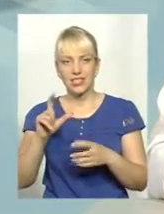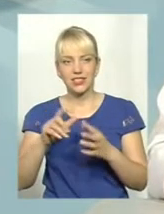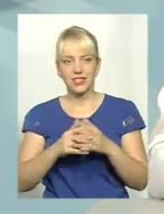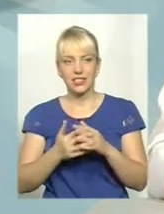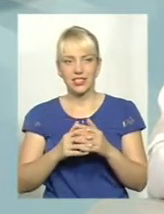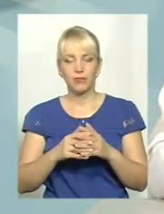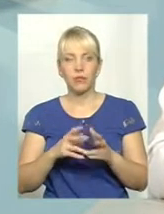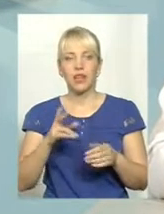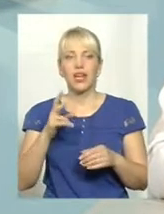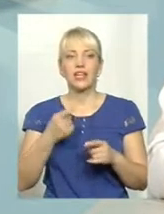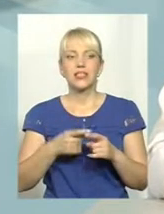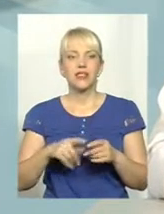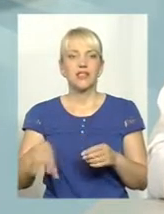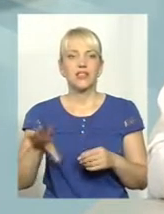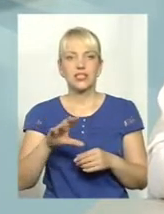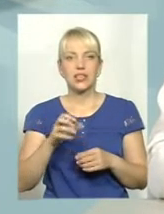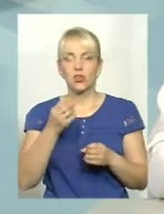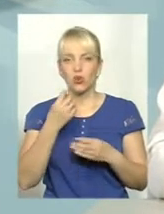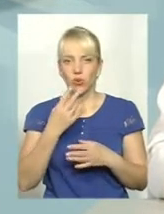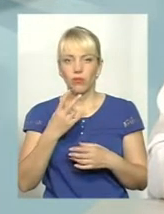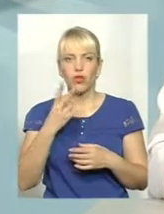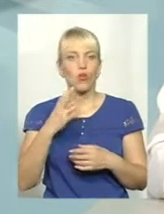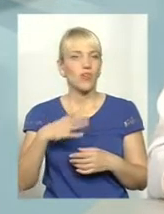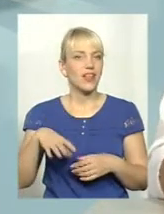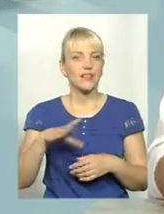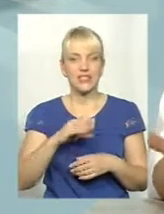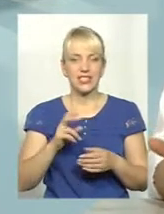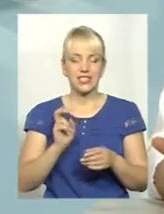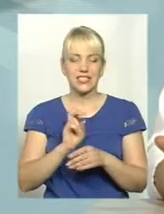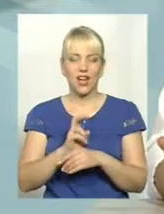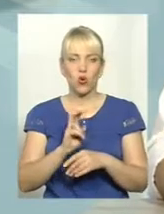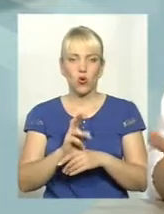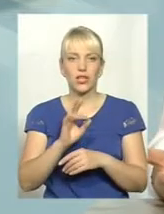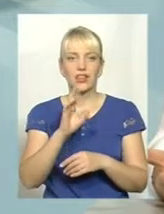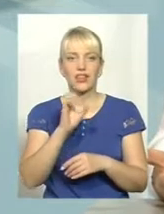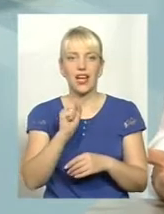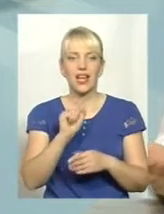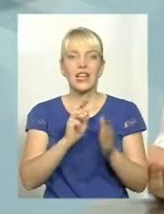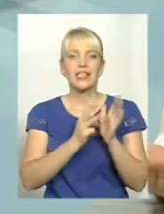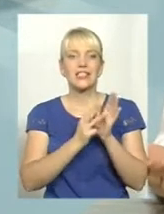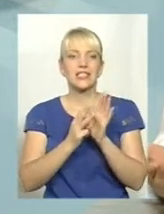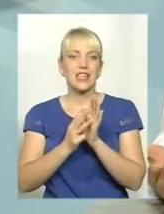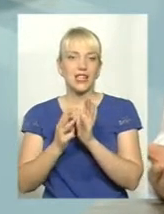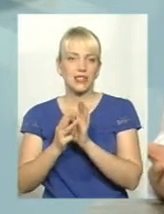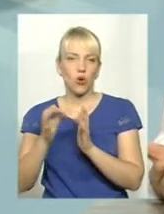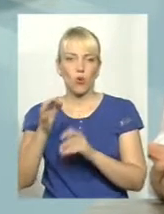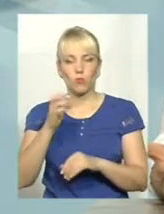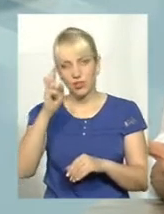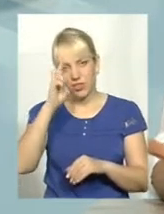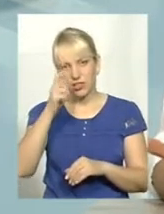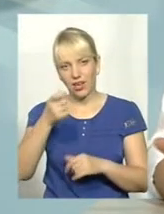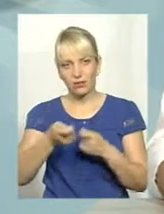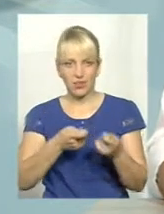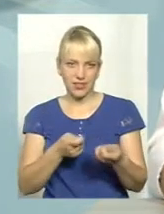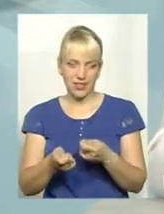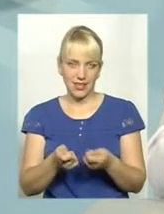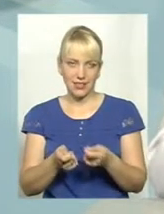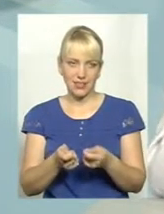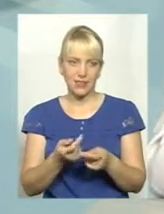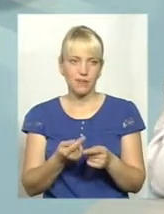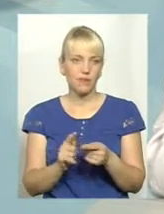яку можна через неї розповсюдити, то чому не використати такий ресурс для доступу до мешканців сіл? Оскільки, ну, так, там вже набагато